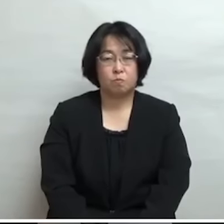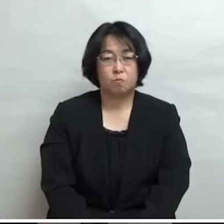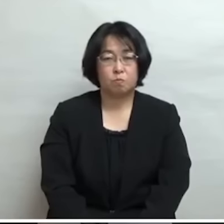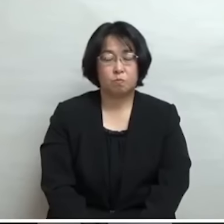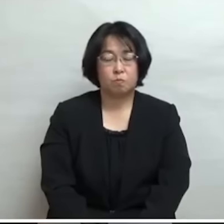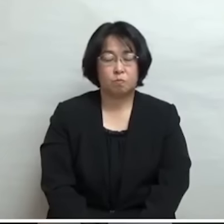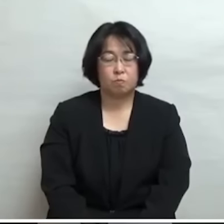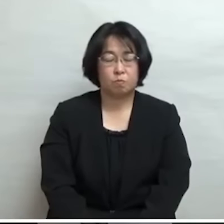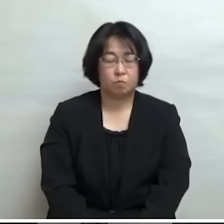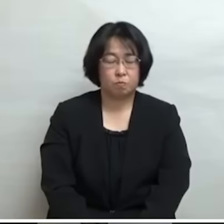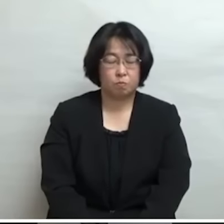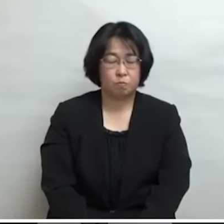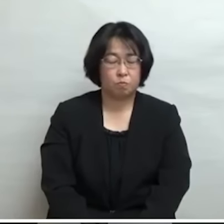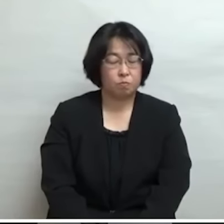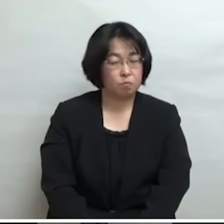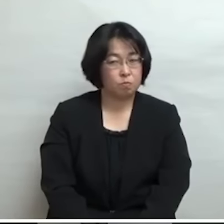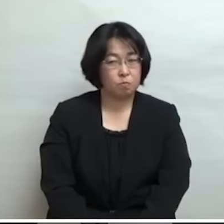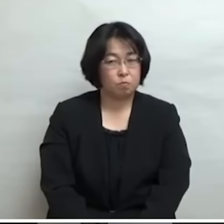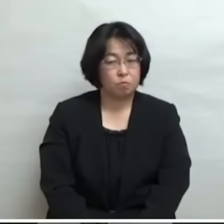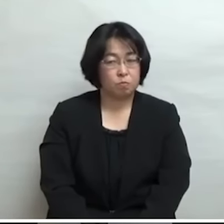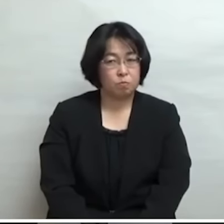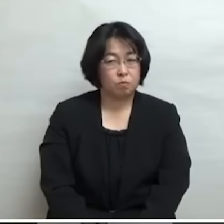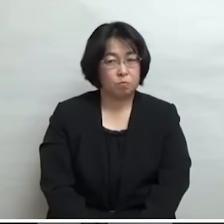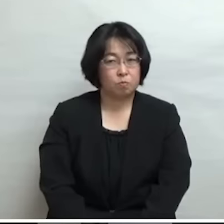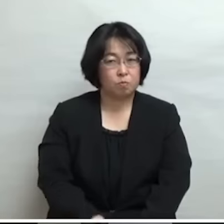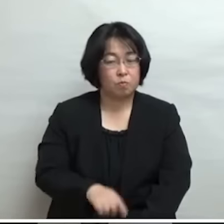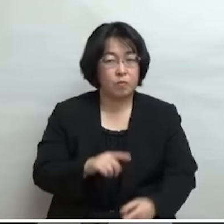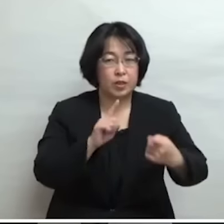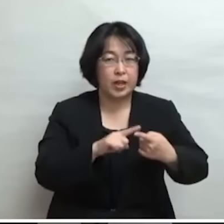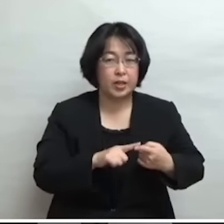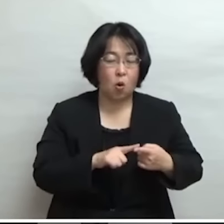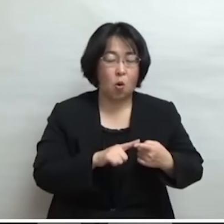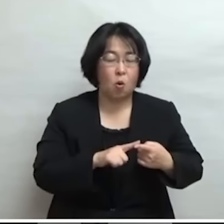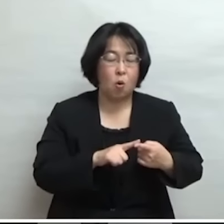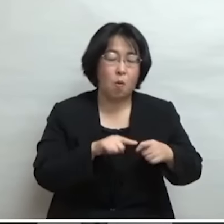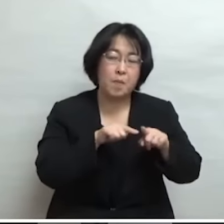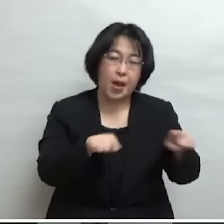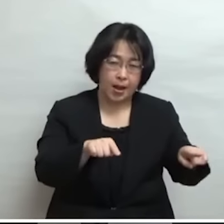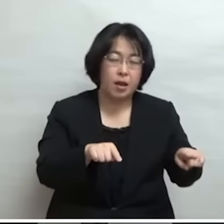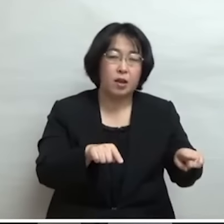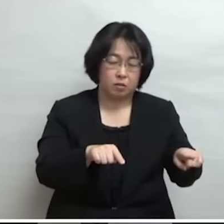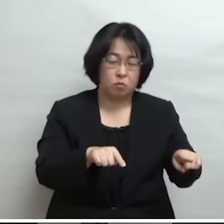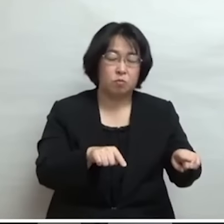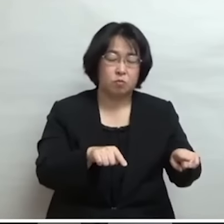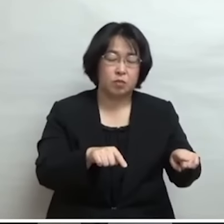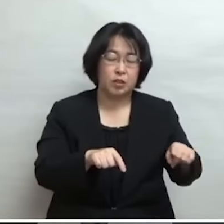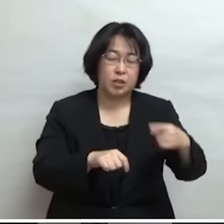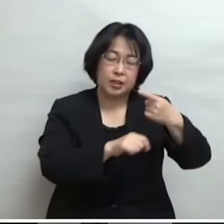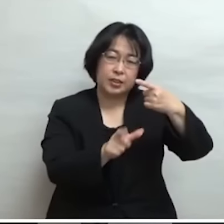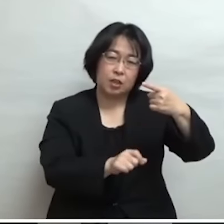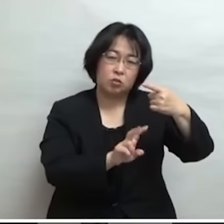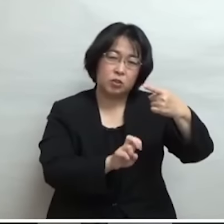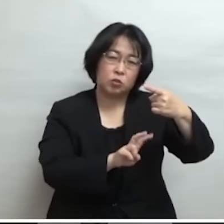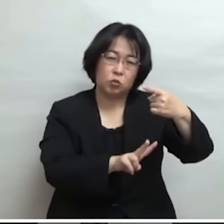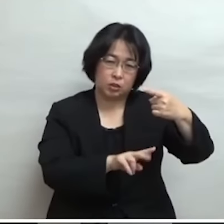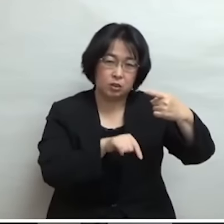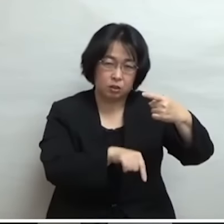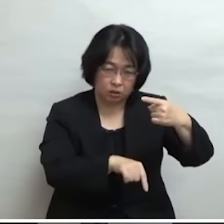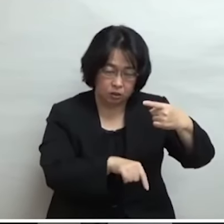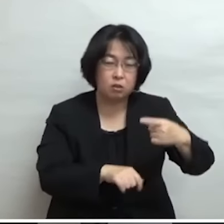あれですよね、この、撤去命令の執行停止の申し立て、1月22日に、それからこっ